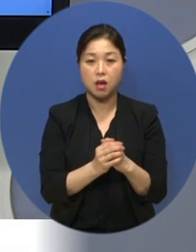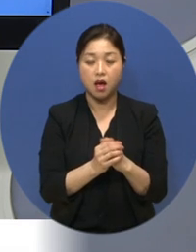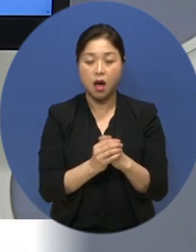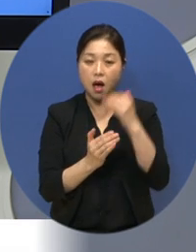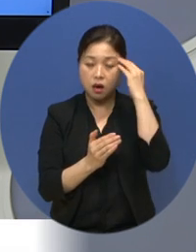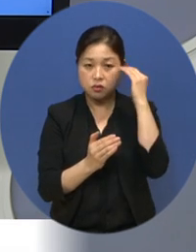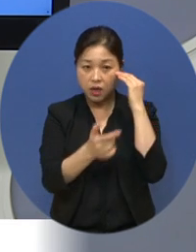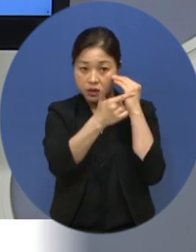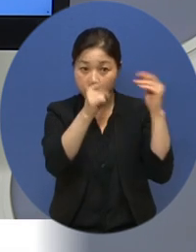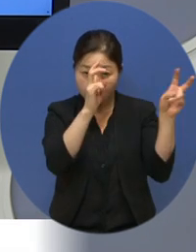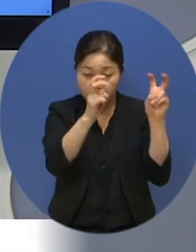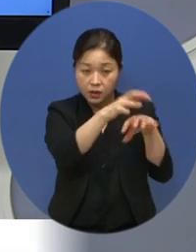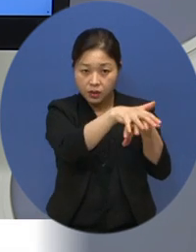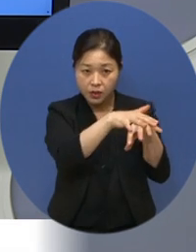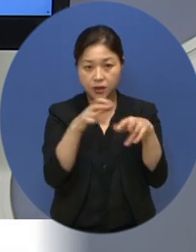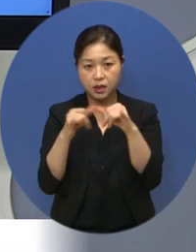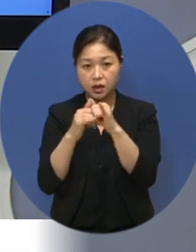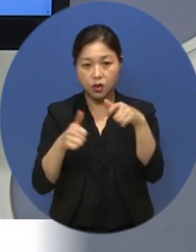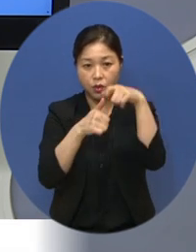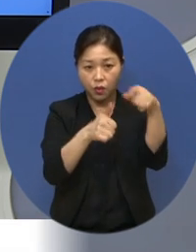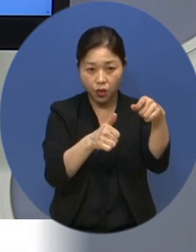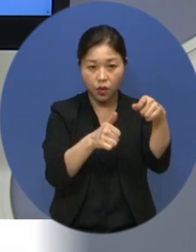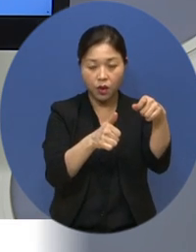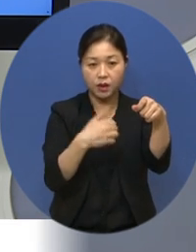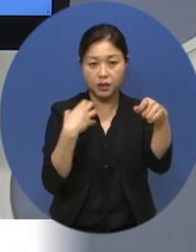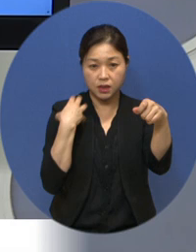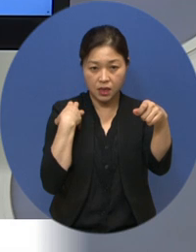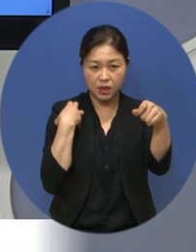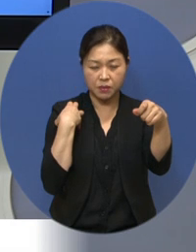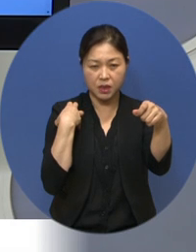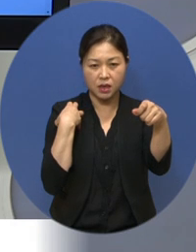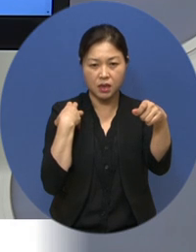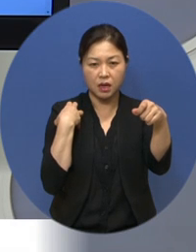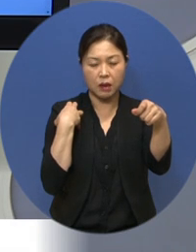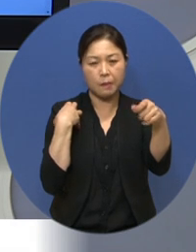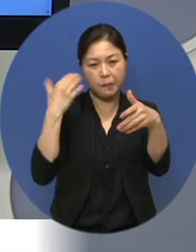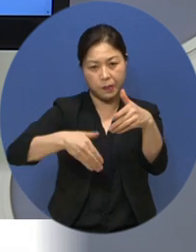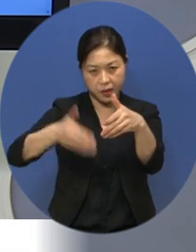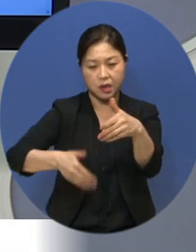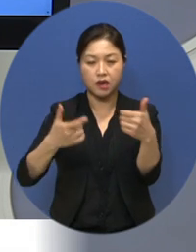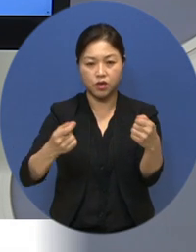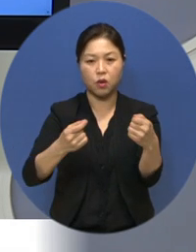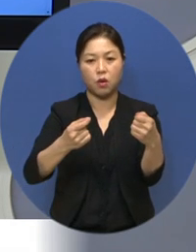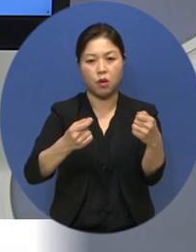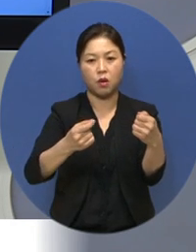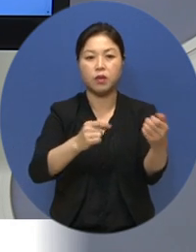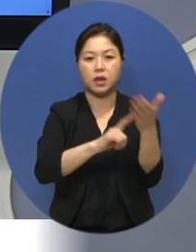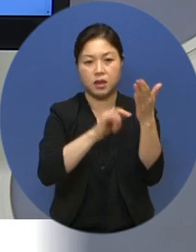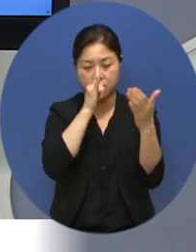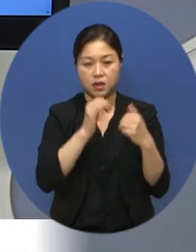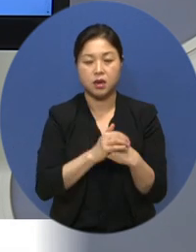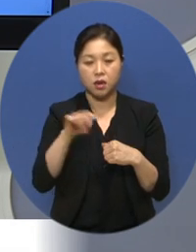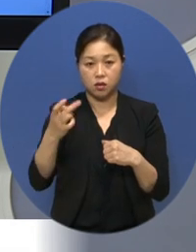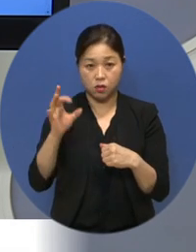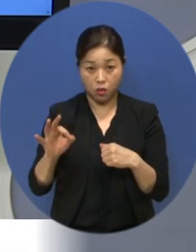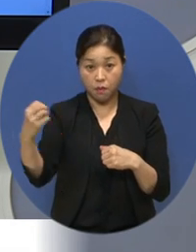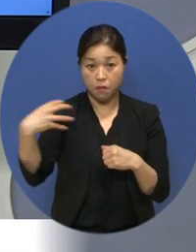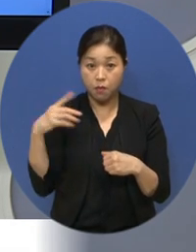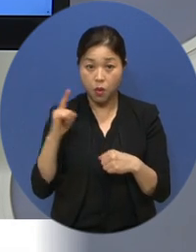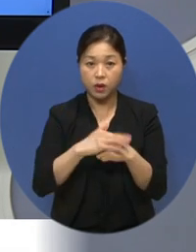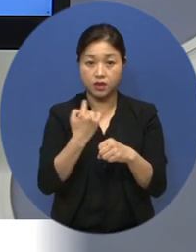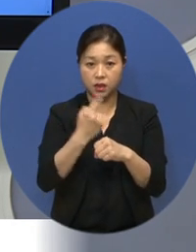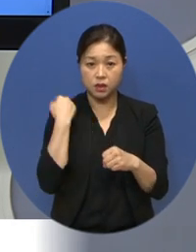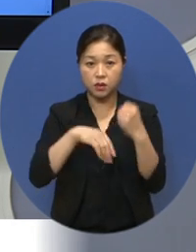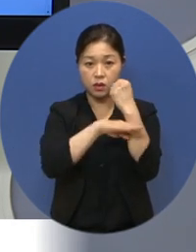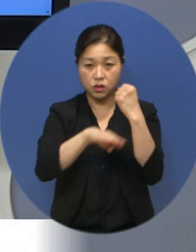장애인 의무고용 이행 비요리 저조한 것으로 드러났는데 요 송 의원에 따르면 지난해 기준 국내